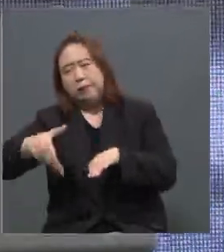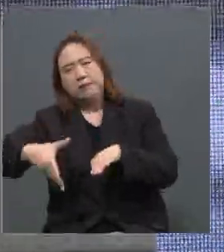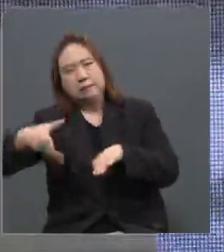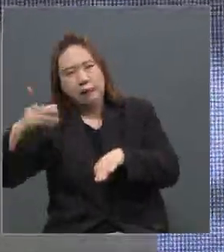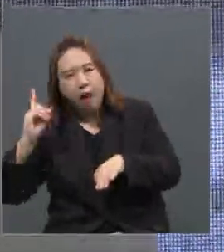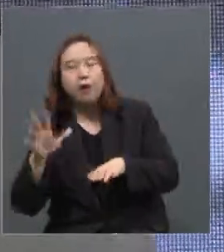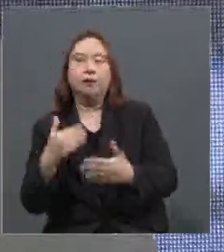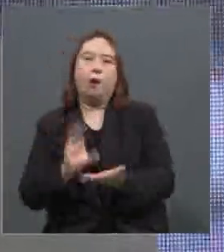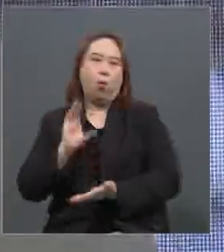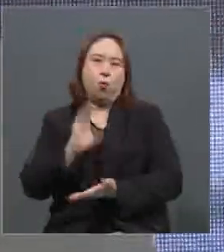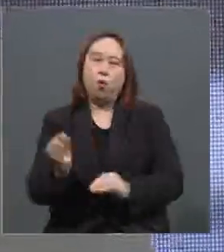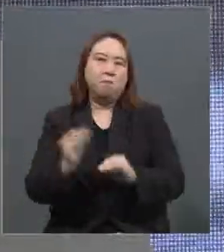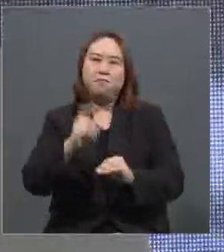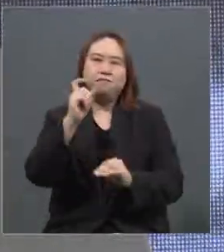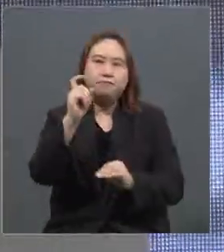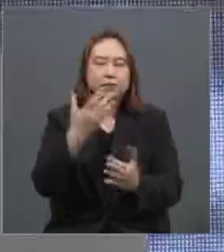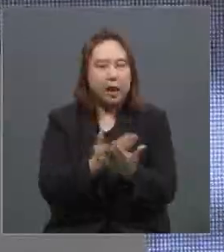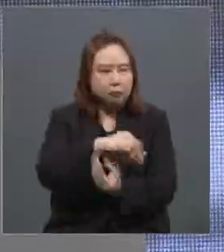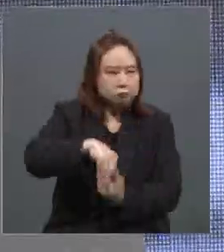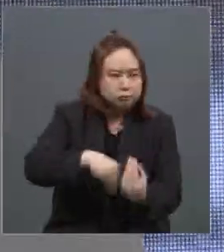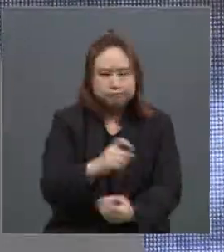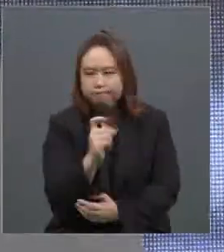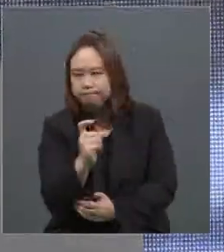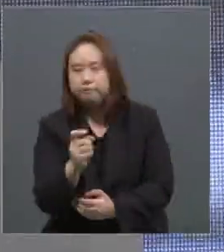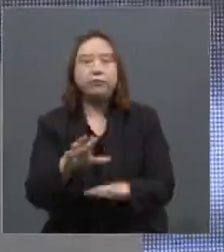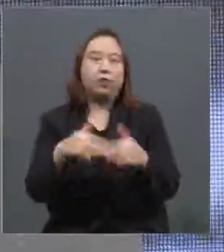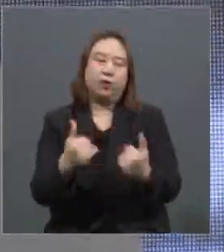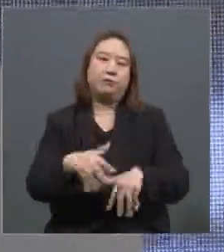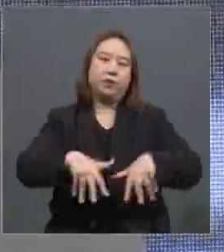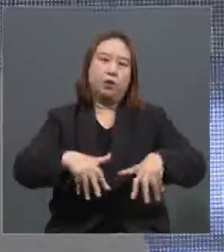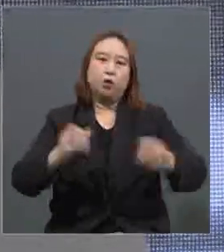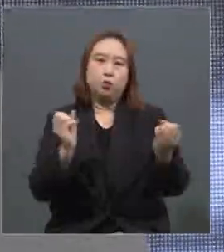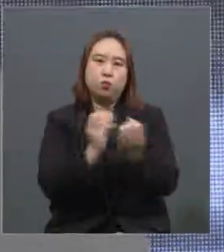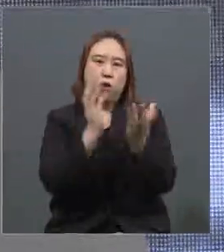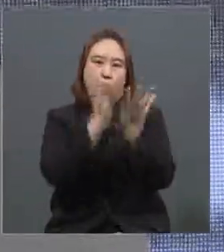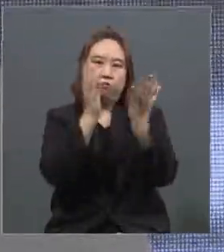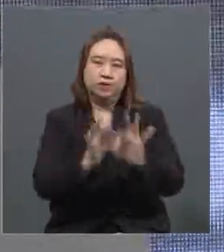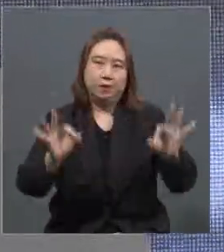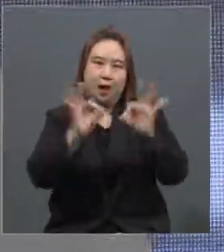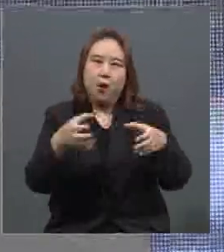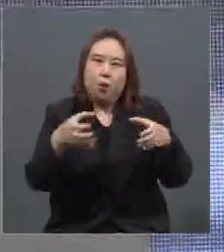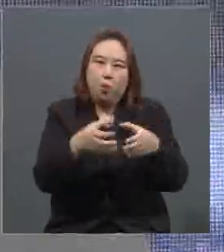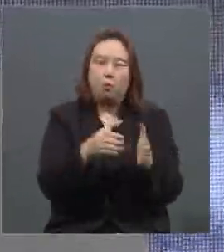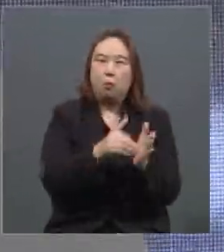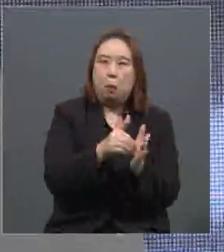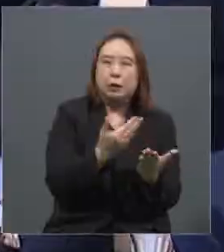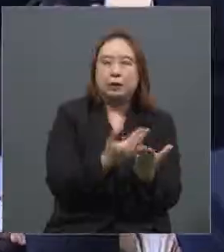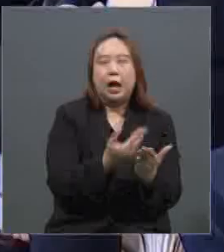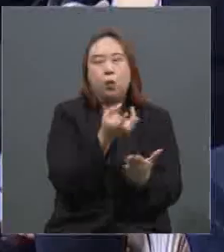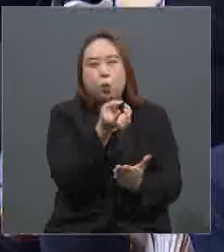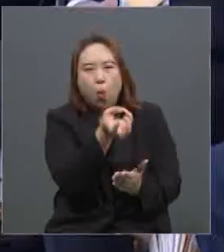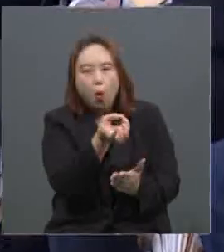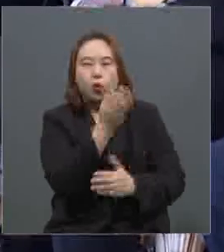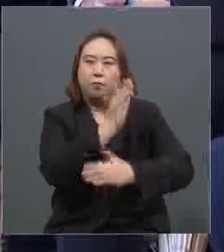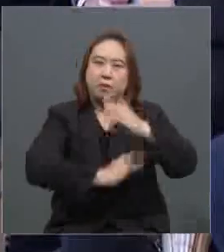เพิ่มการลงทุนได้และเงินใระบบหายไปซึสวผลกระทบตอบประชาชนโยเฉพาะกลุมเปราบางทมีรายได้น้อยรวมถ